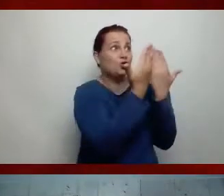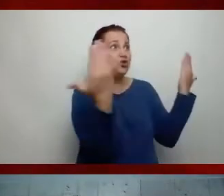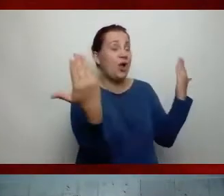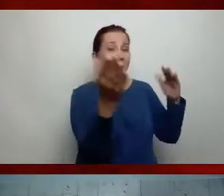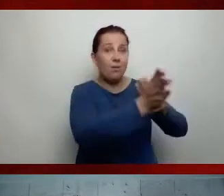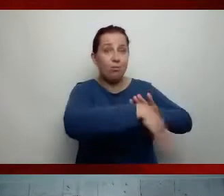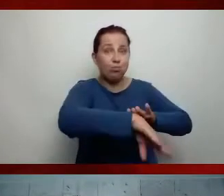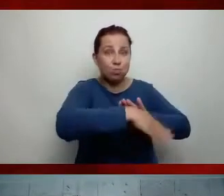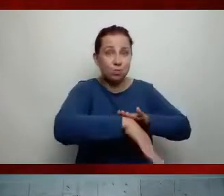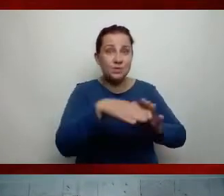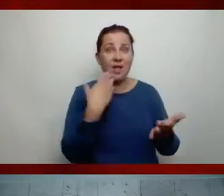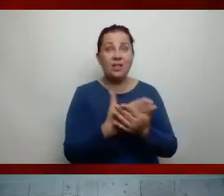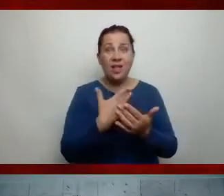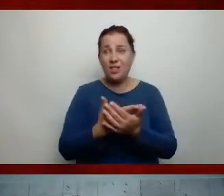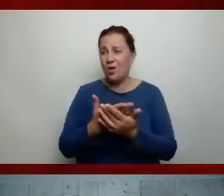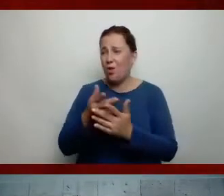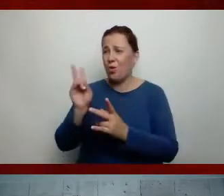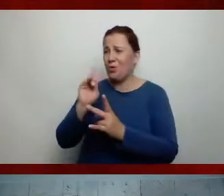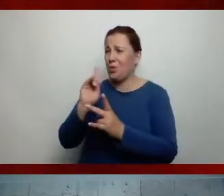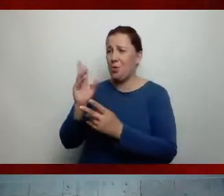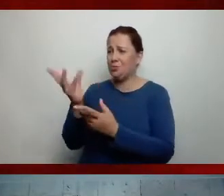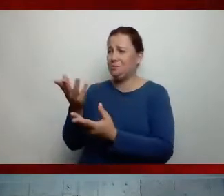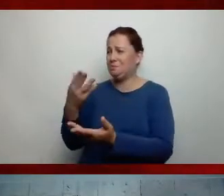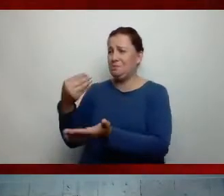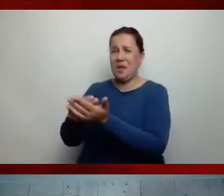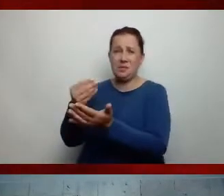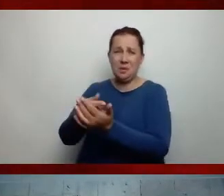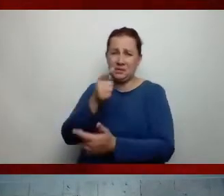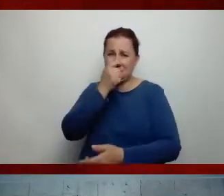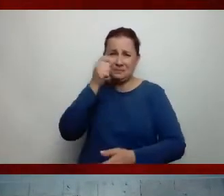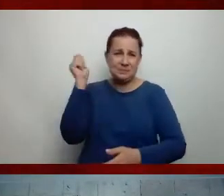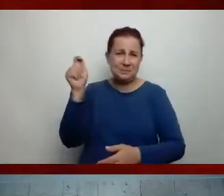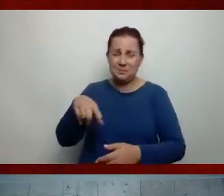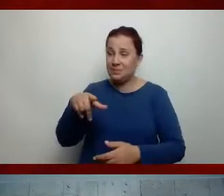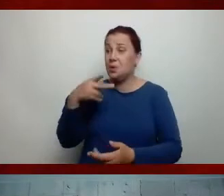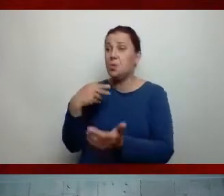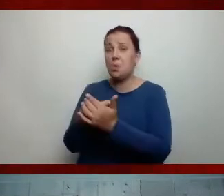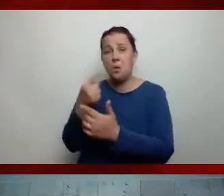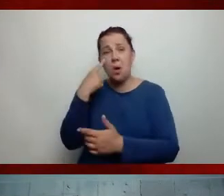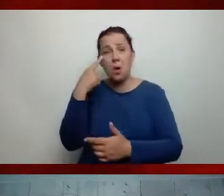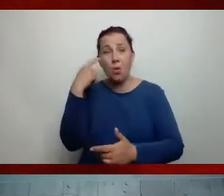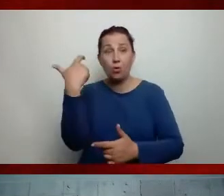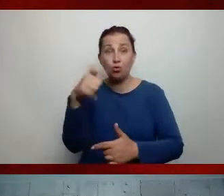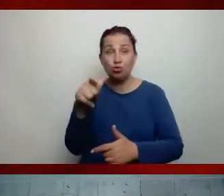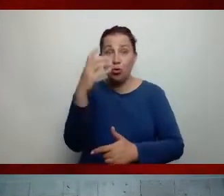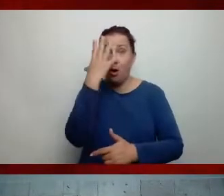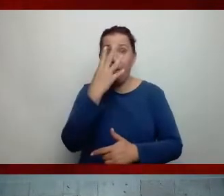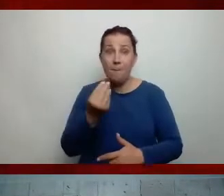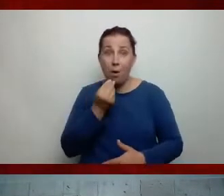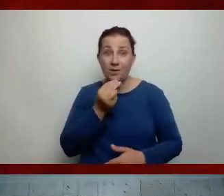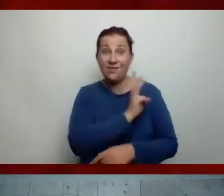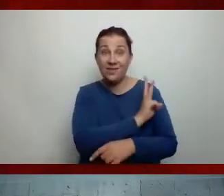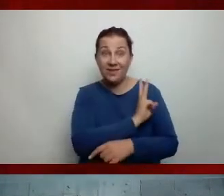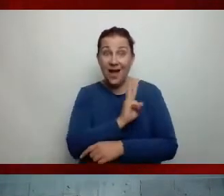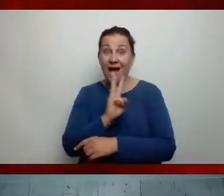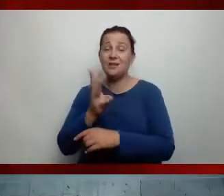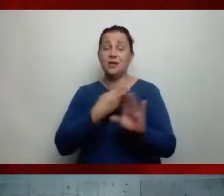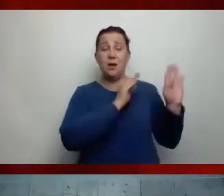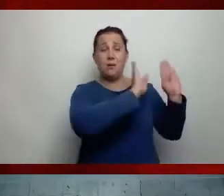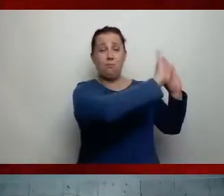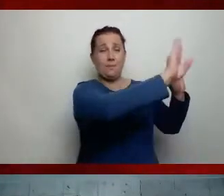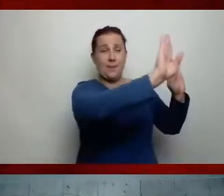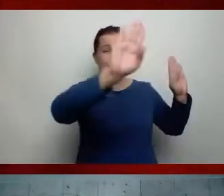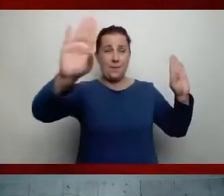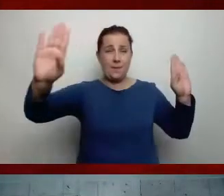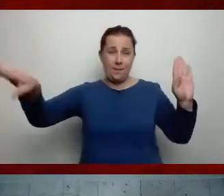Biruli Białynieckiego tam za jakieś psie pieniądze kupiono około setki portretów Witkacego i dzięki temu na